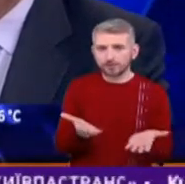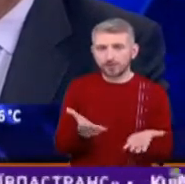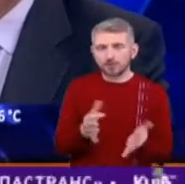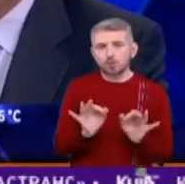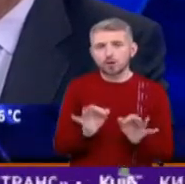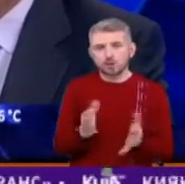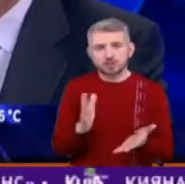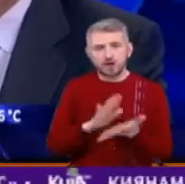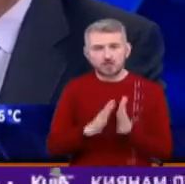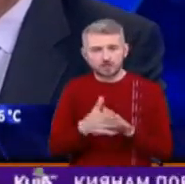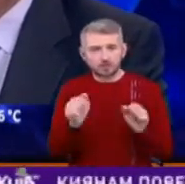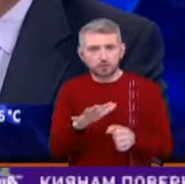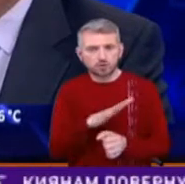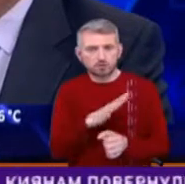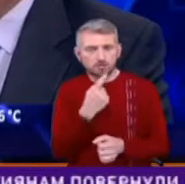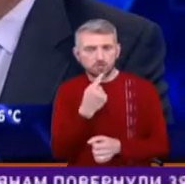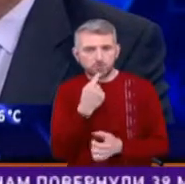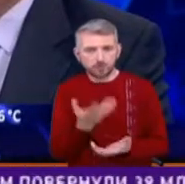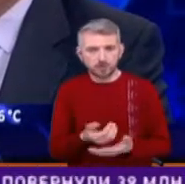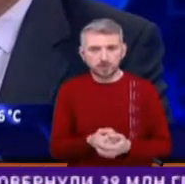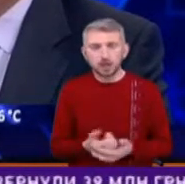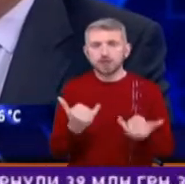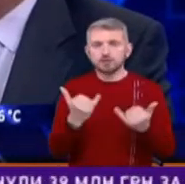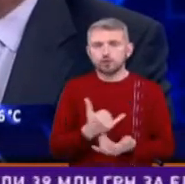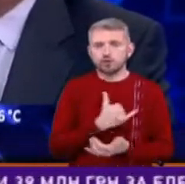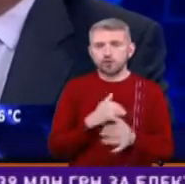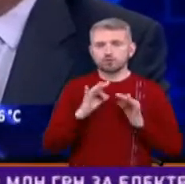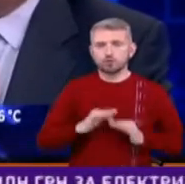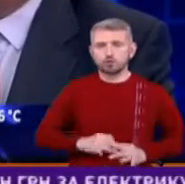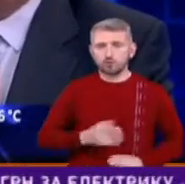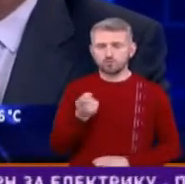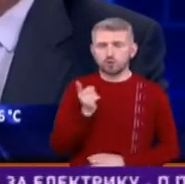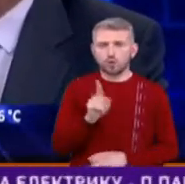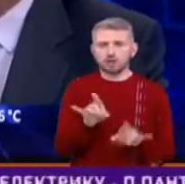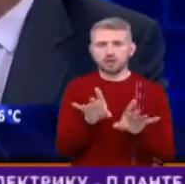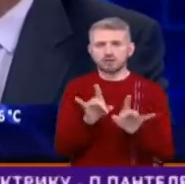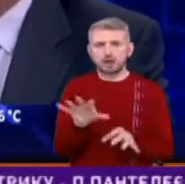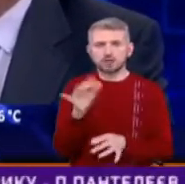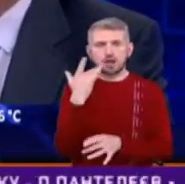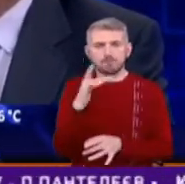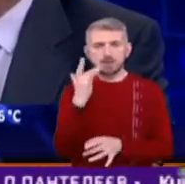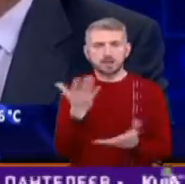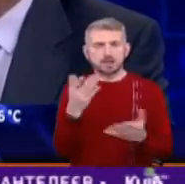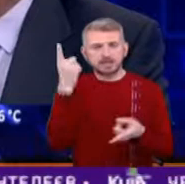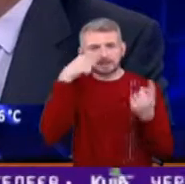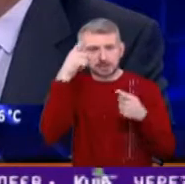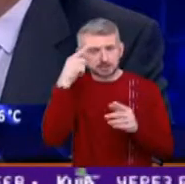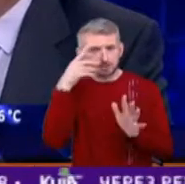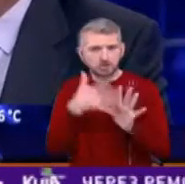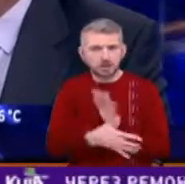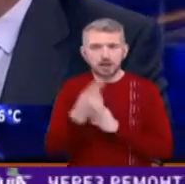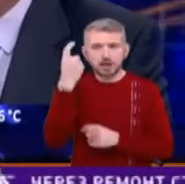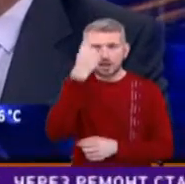крайній мірі, договоритися можна було попробувати. Сьогодні у нас прокурор виходить і розказує Америці якісь сказки. Понимаєте, п'яна